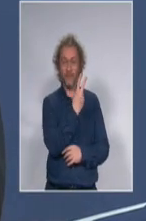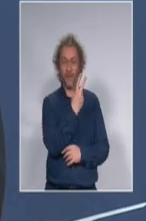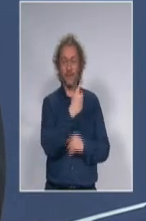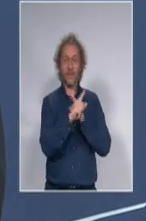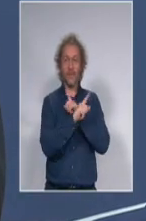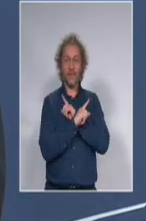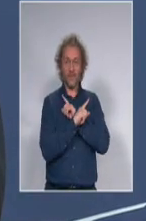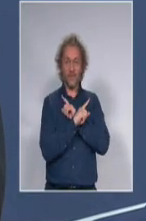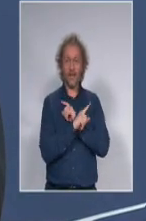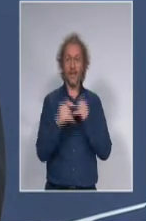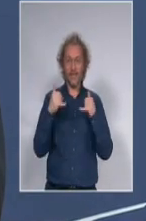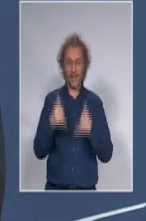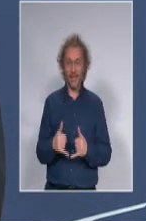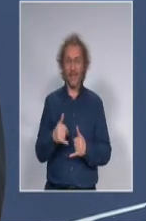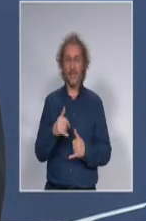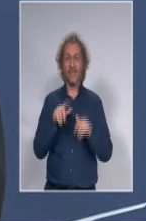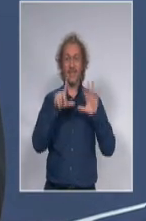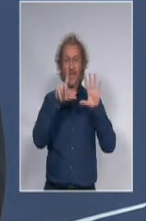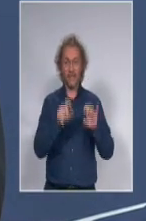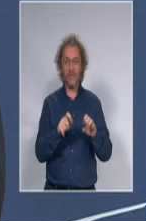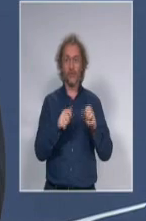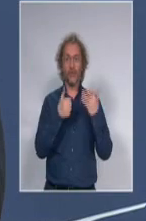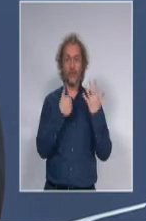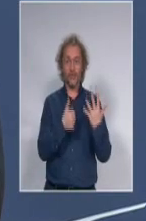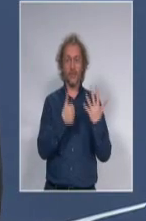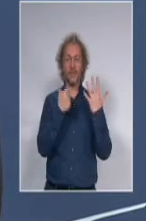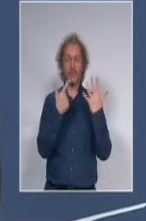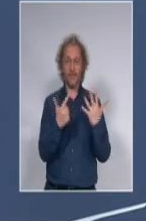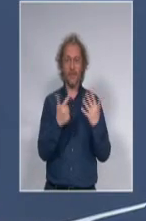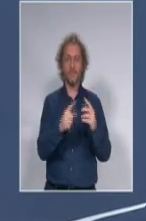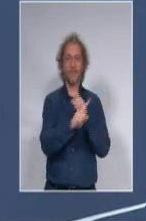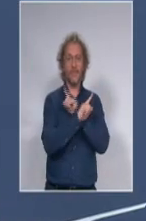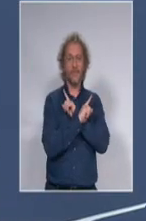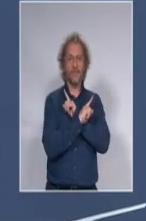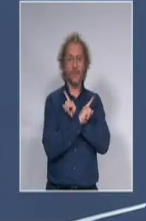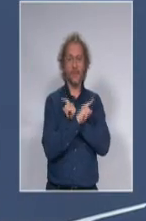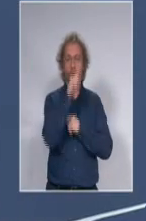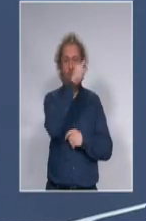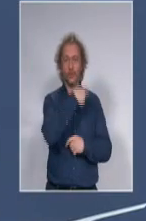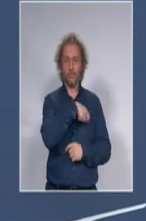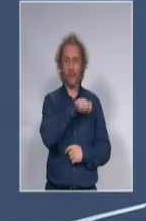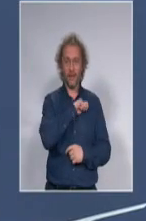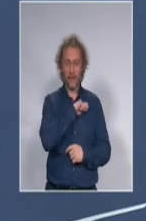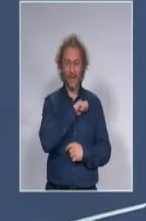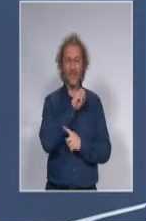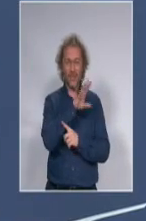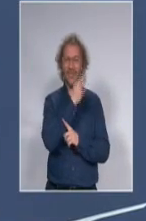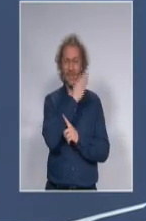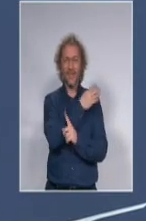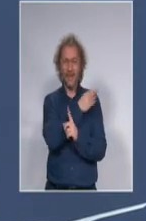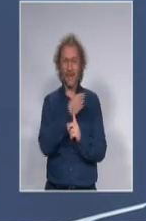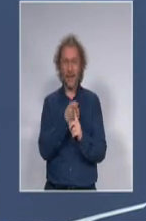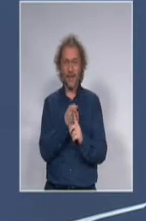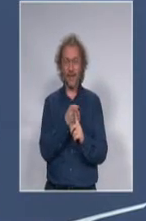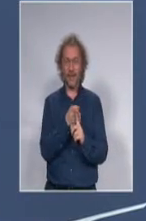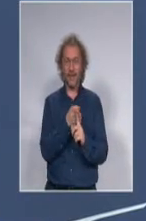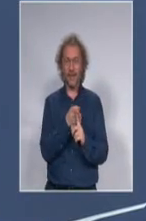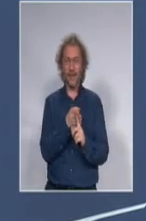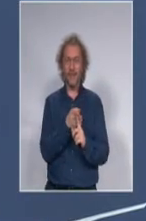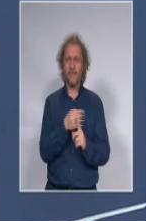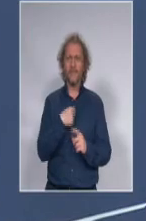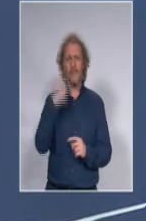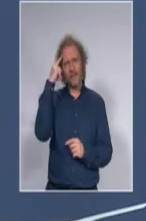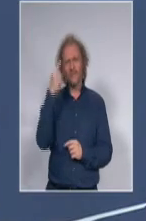je 767 mrtvih za samo 14 dana. Dakle, da ljudi ne misle da to raste, imat ćemo jednog mrtvog,